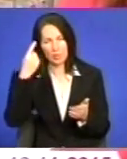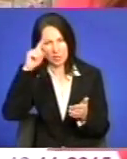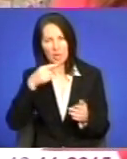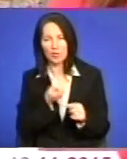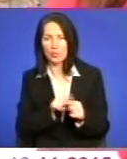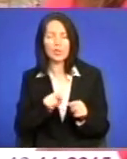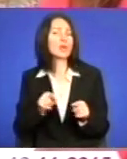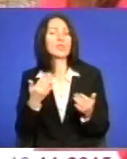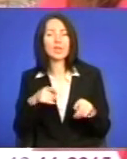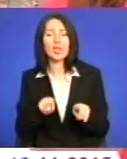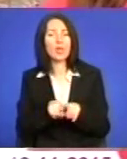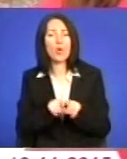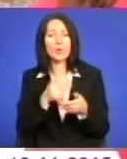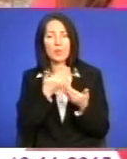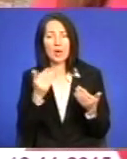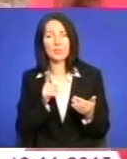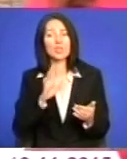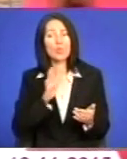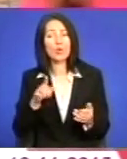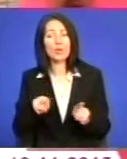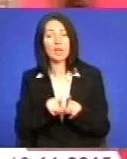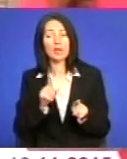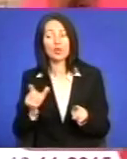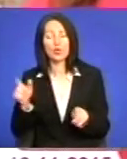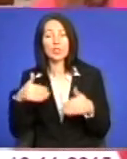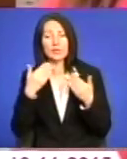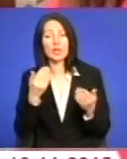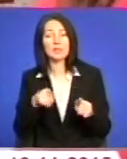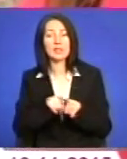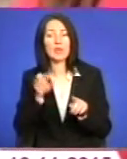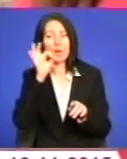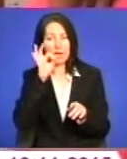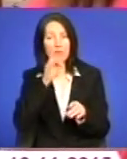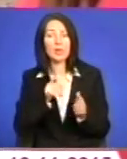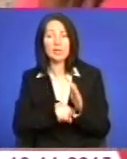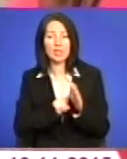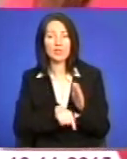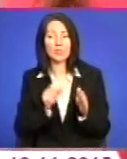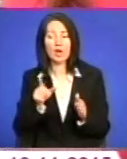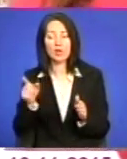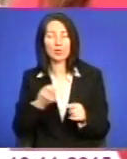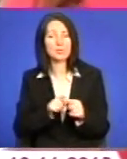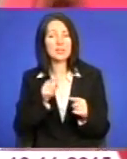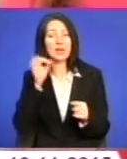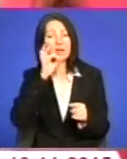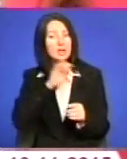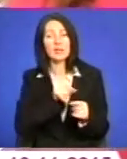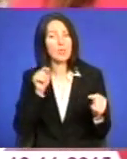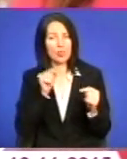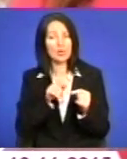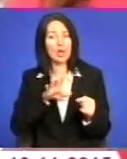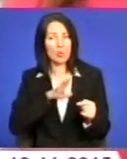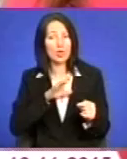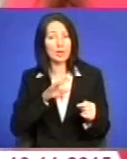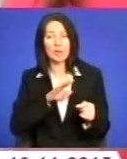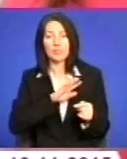Знають. Знають. А чи бувало таке, що люди звертаються, наприклад, за тими ліками дешевшими, але людям ці ліки не підходять? Було таке?